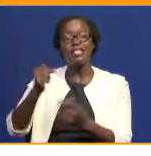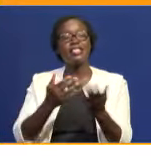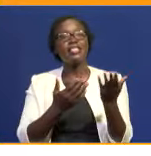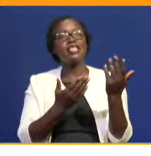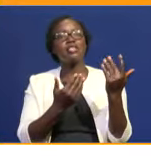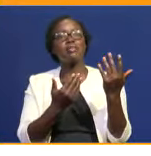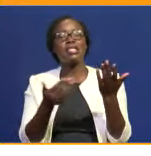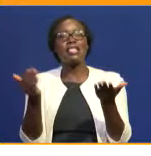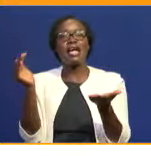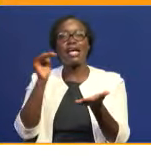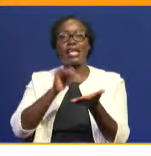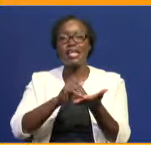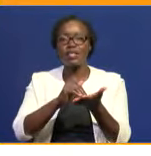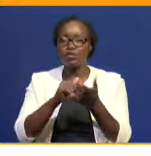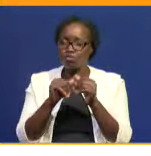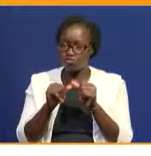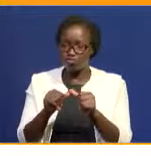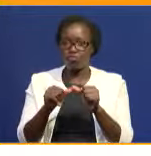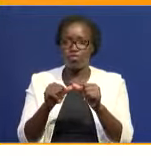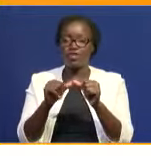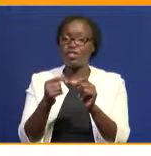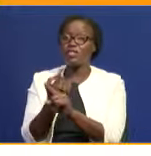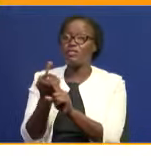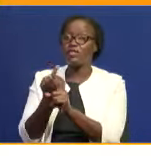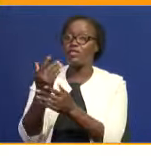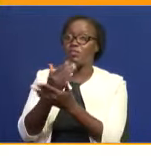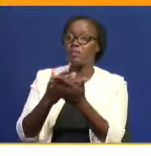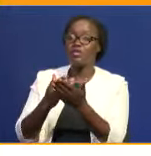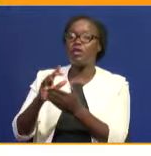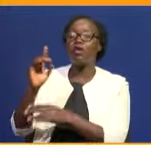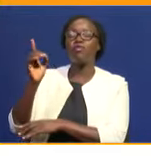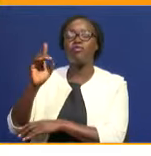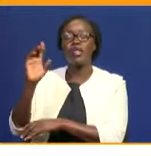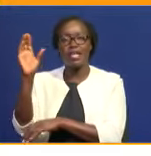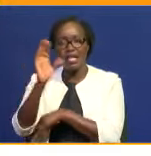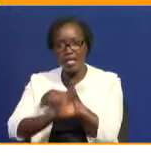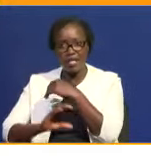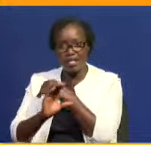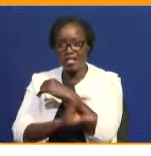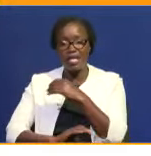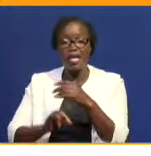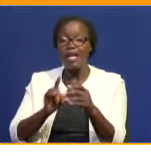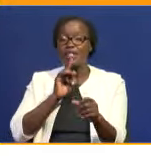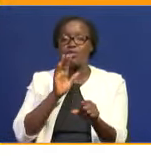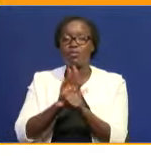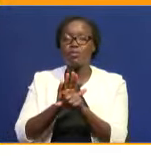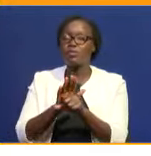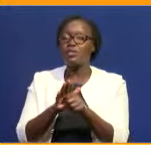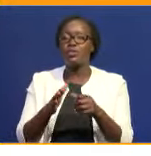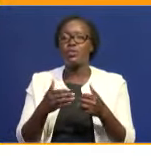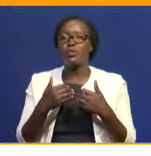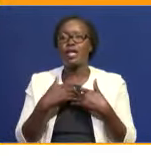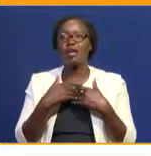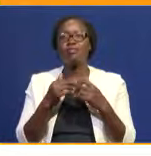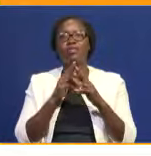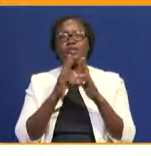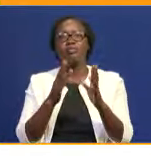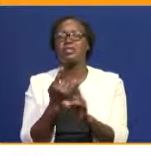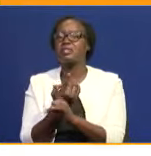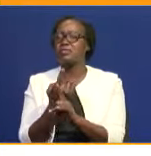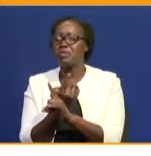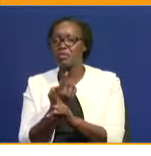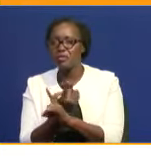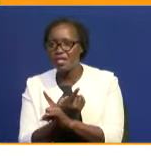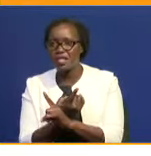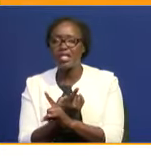pia kuonekana ama inafanyika katika maeneo tofauti hapa, na kama tulivyokuahidi tuko nayo wanahabari wetu wamekita kambi